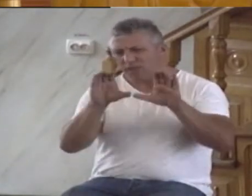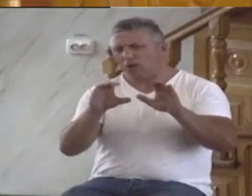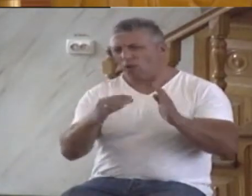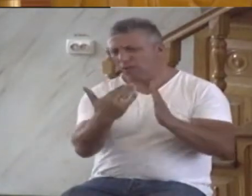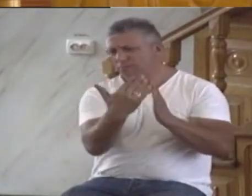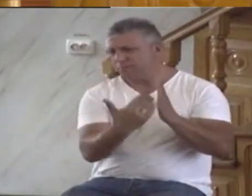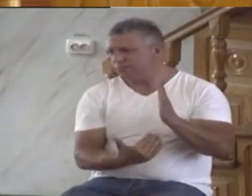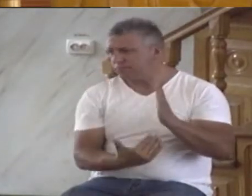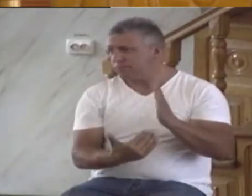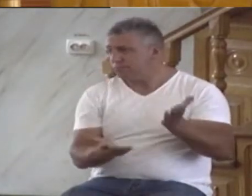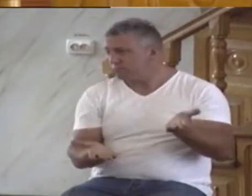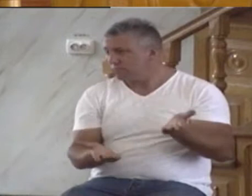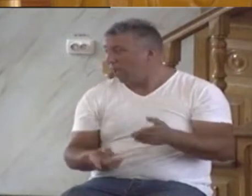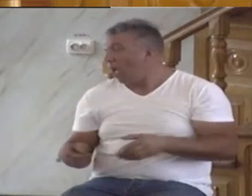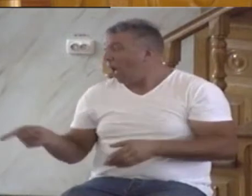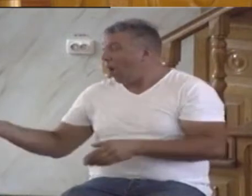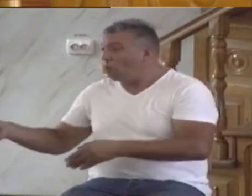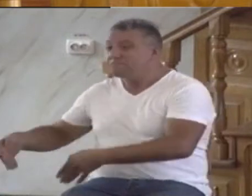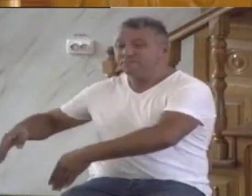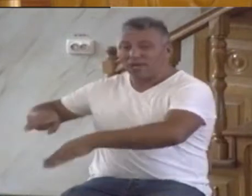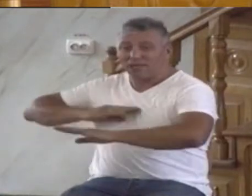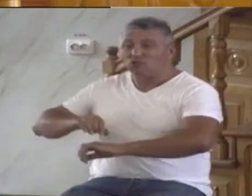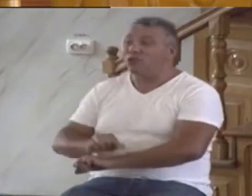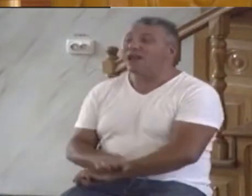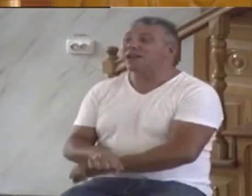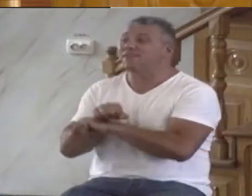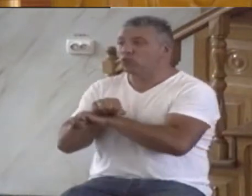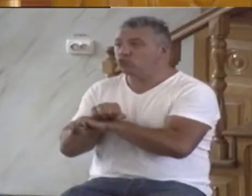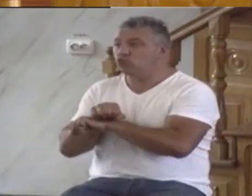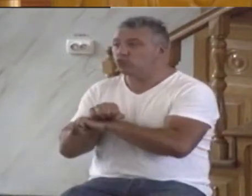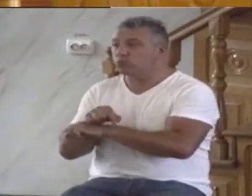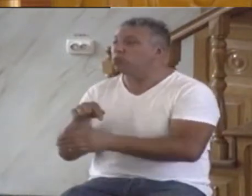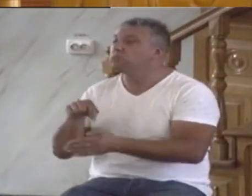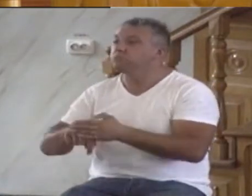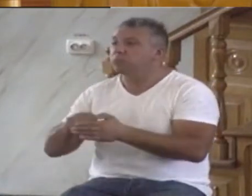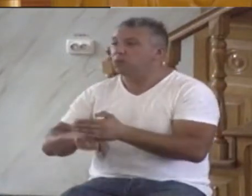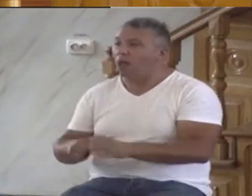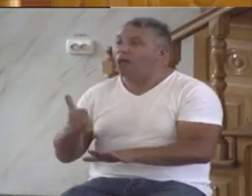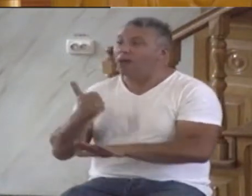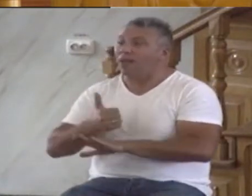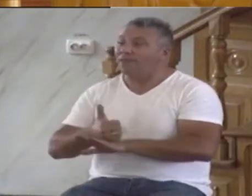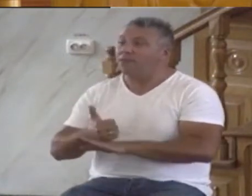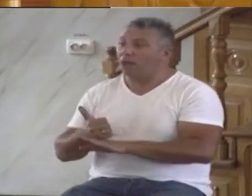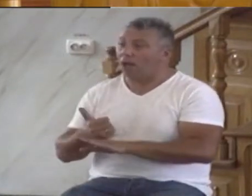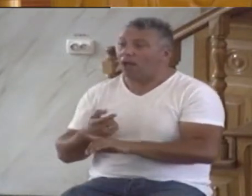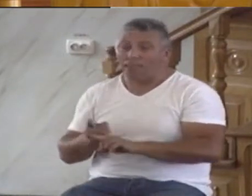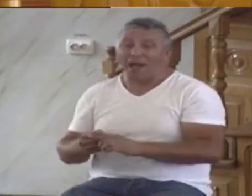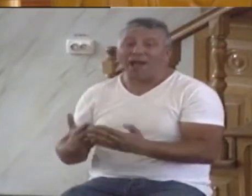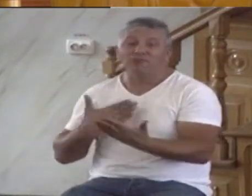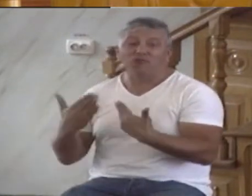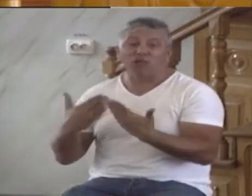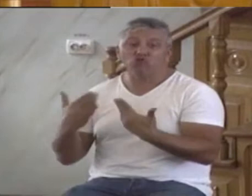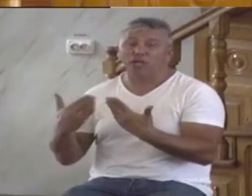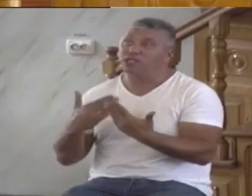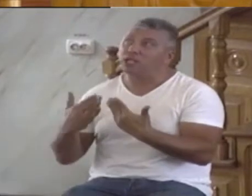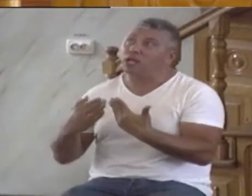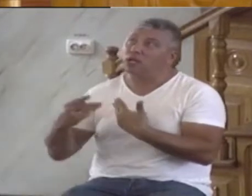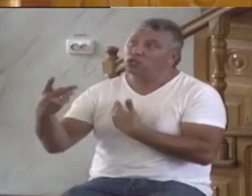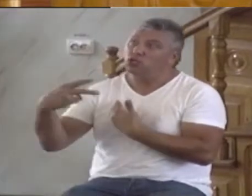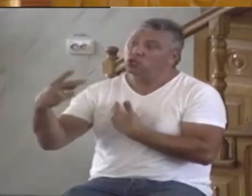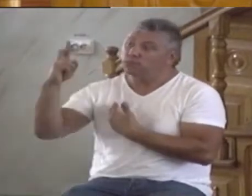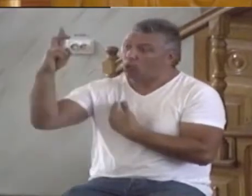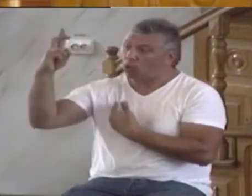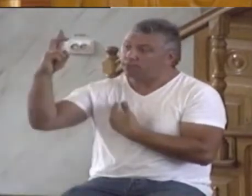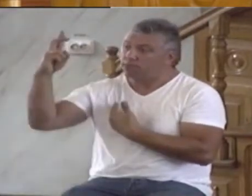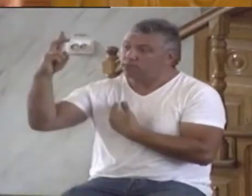говорил, что главное – это отношение с Богом. «И не думайте, – говорит он, – назвать себя